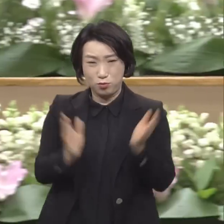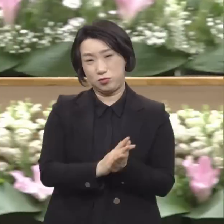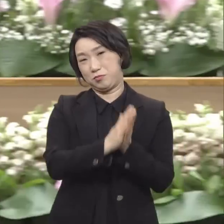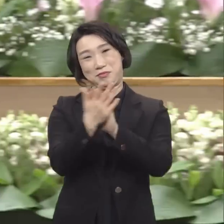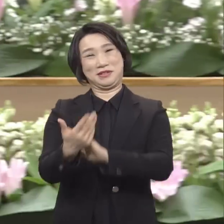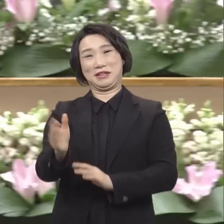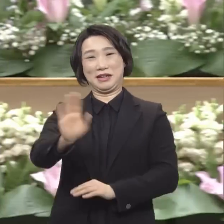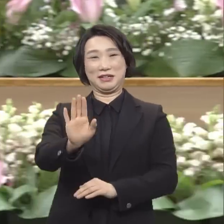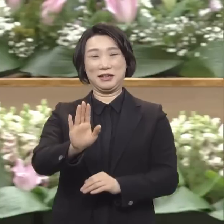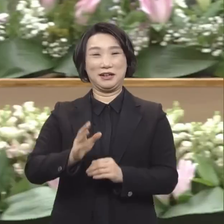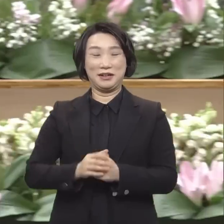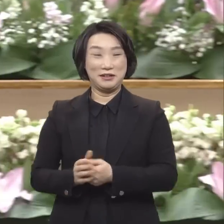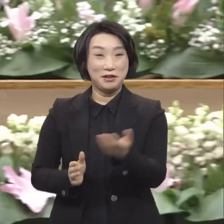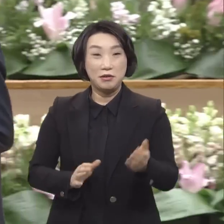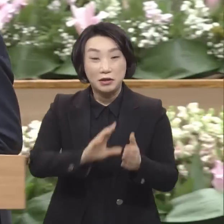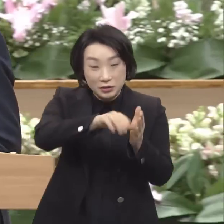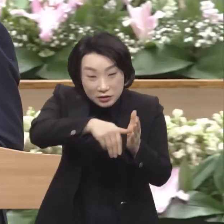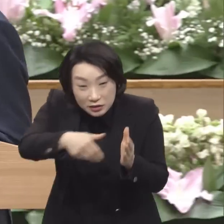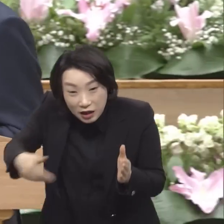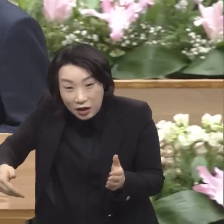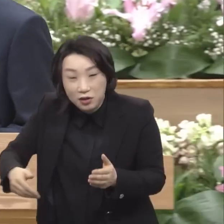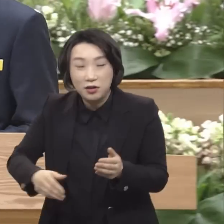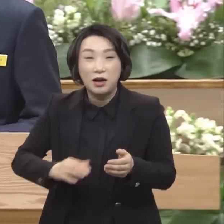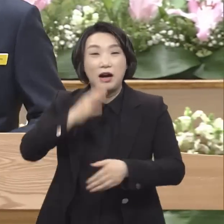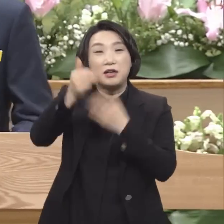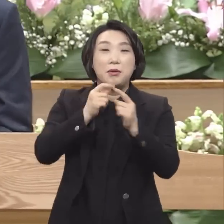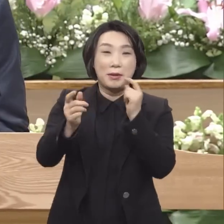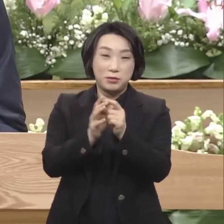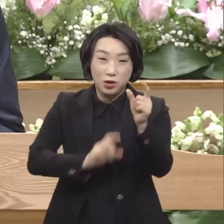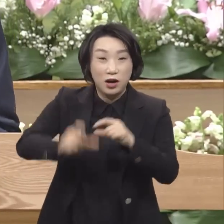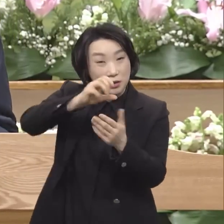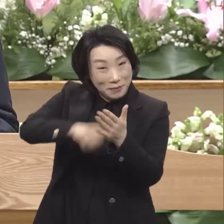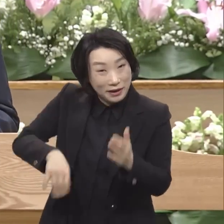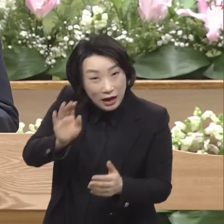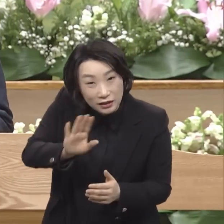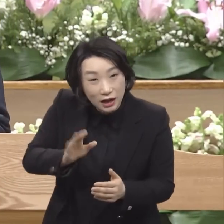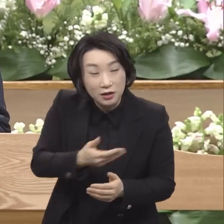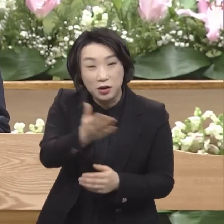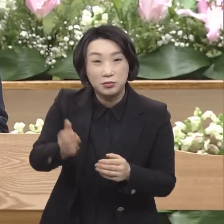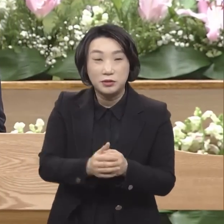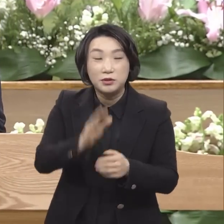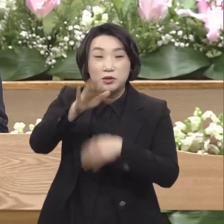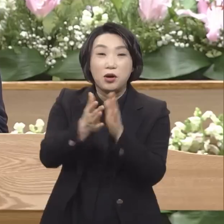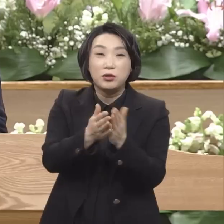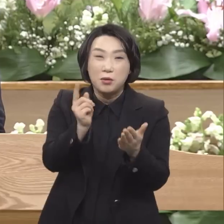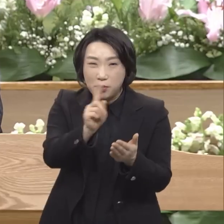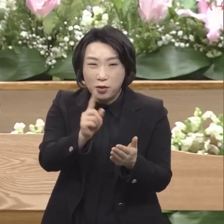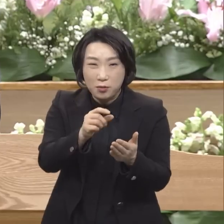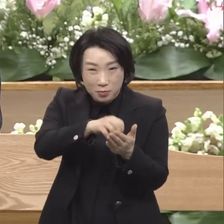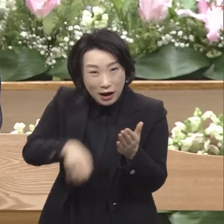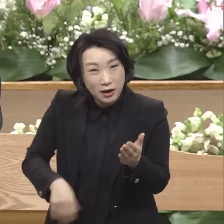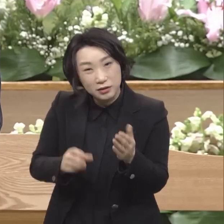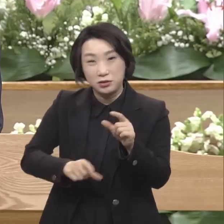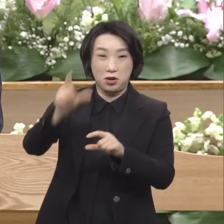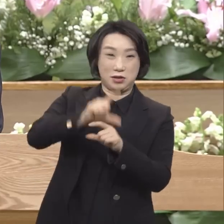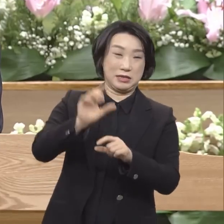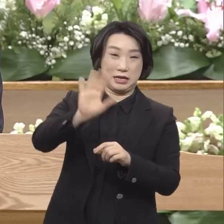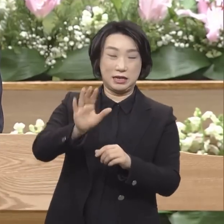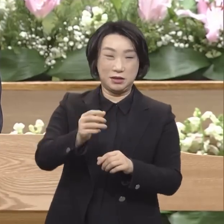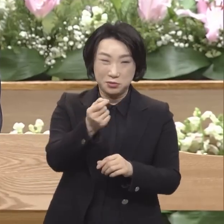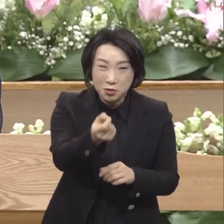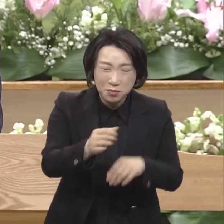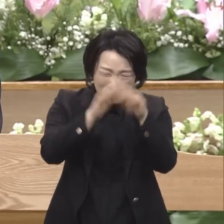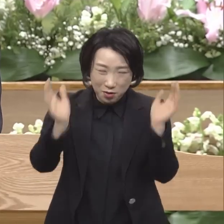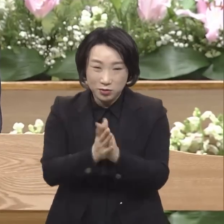없다. 시대가 변해도 보완하지 않는다. 어느 구들도 철수하지 않는다. 1.1억이라도